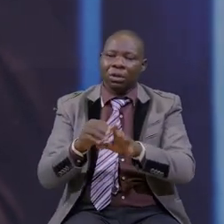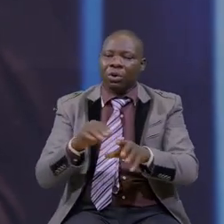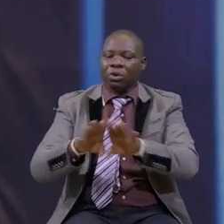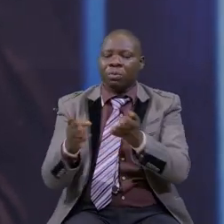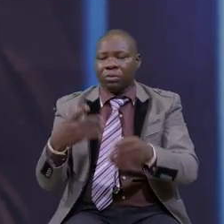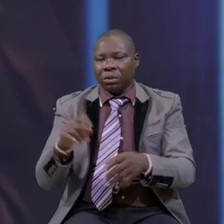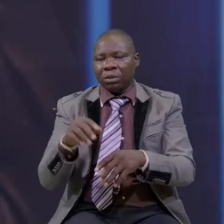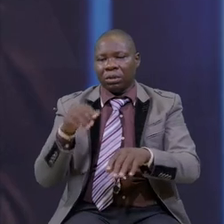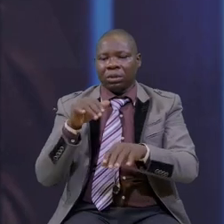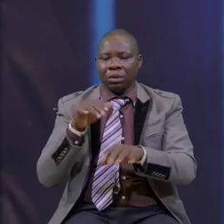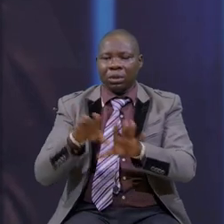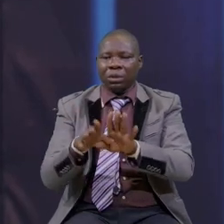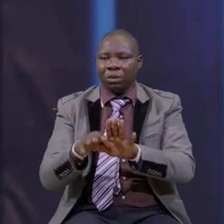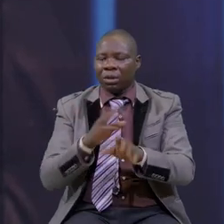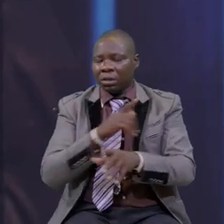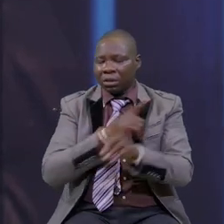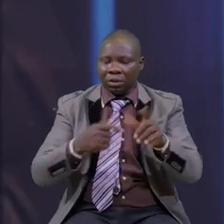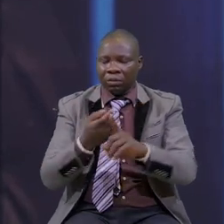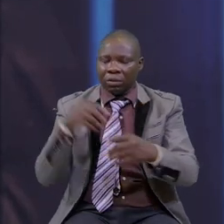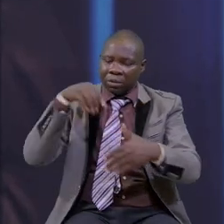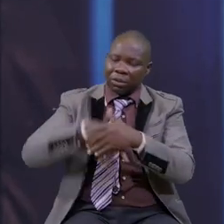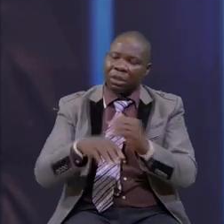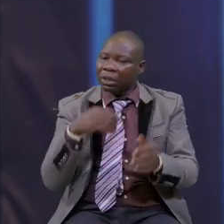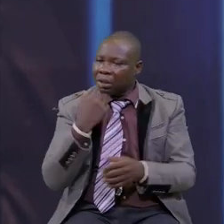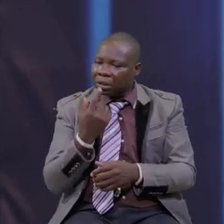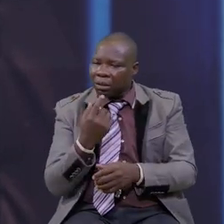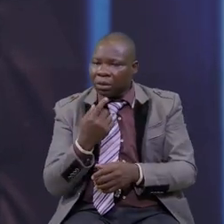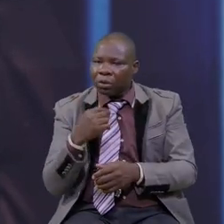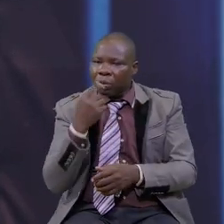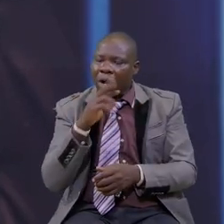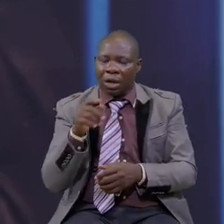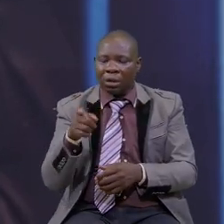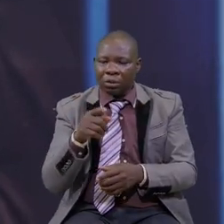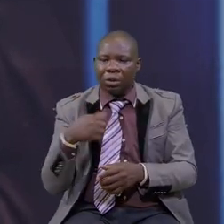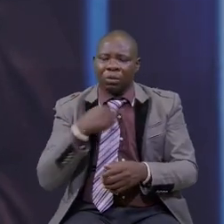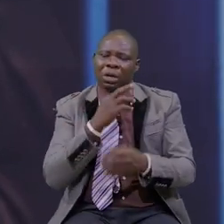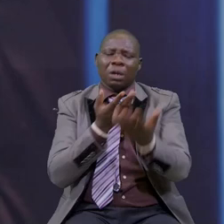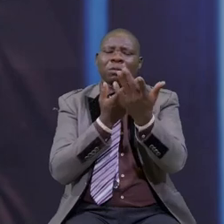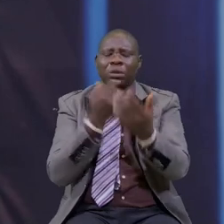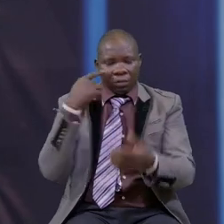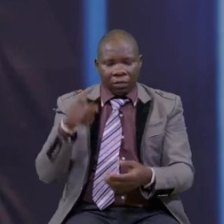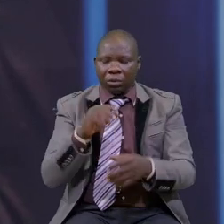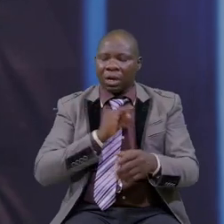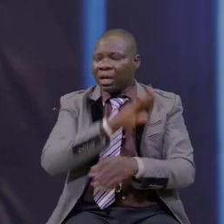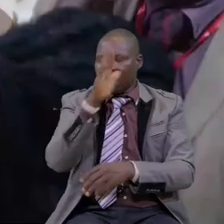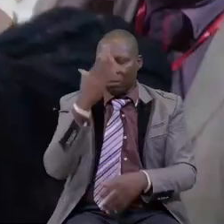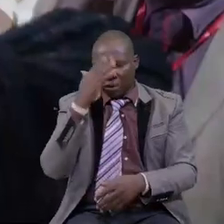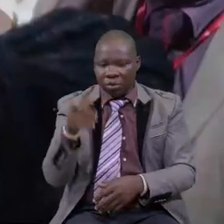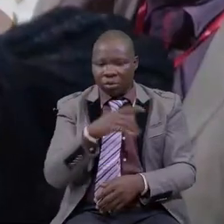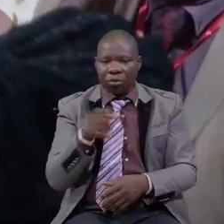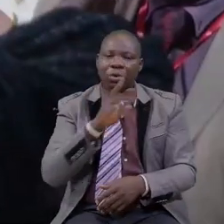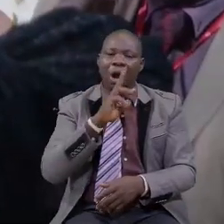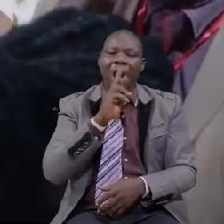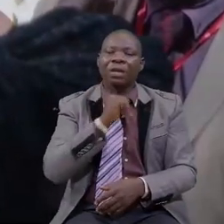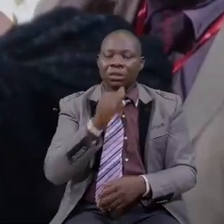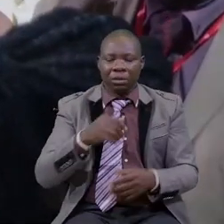Seigneur de l'intérieur a dit, qui êtes-vous? Oh, on t'attendait. Oh, je ne vous ai jamais connu. Je prie que tu sois